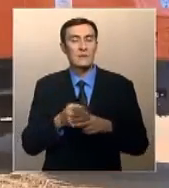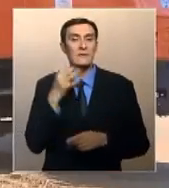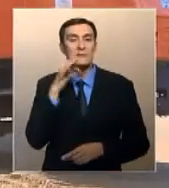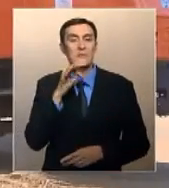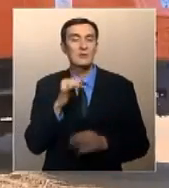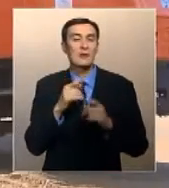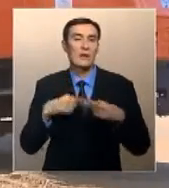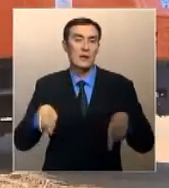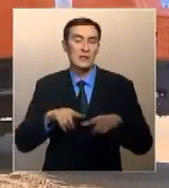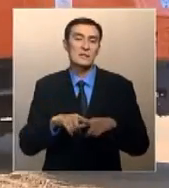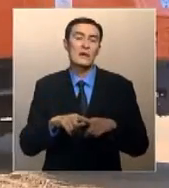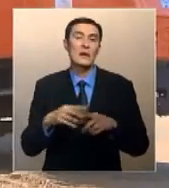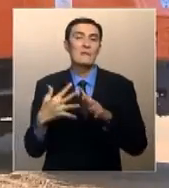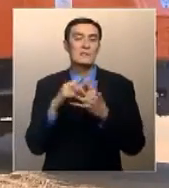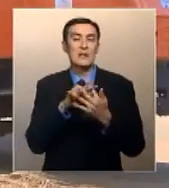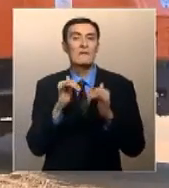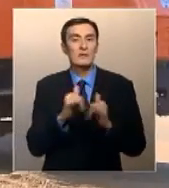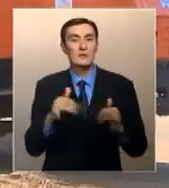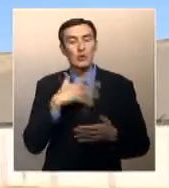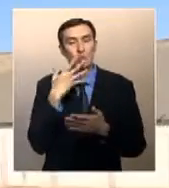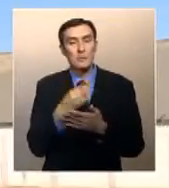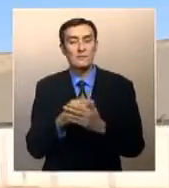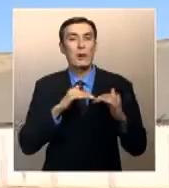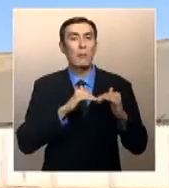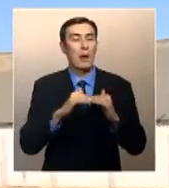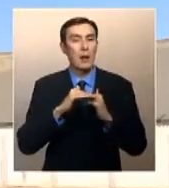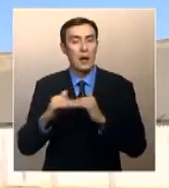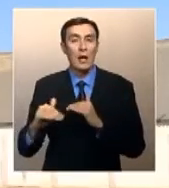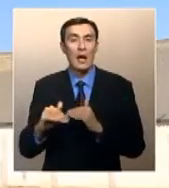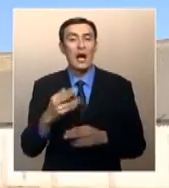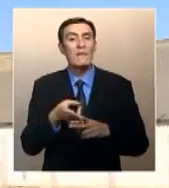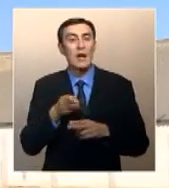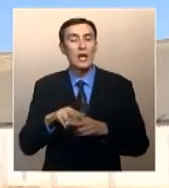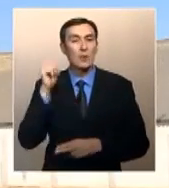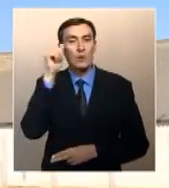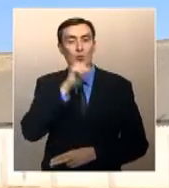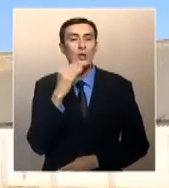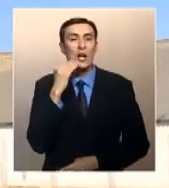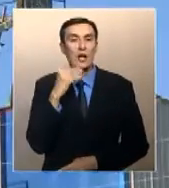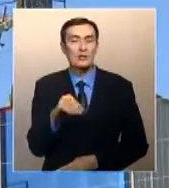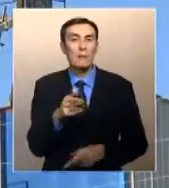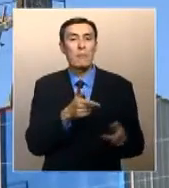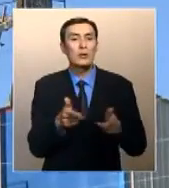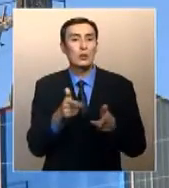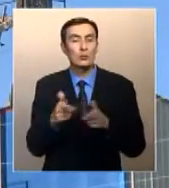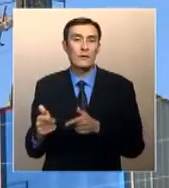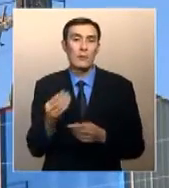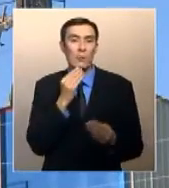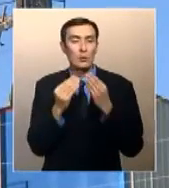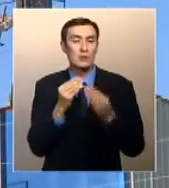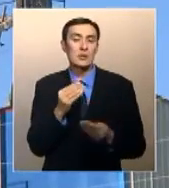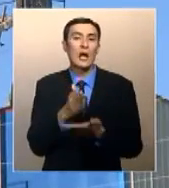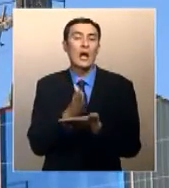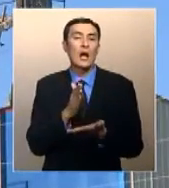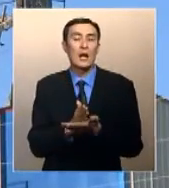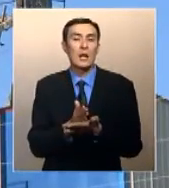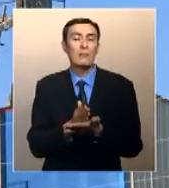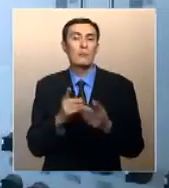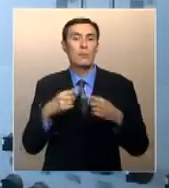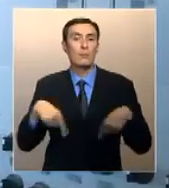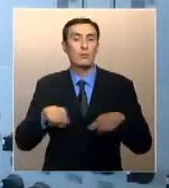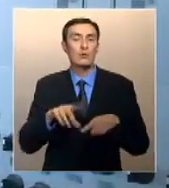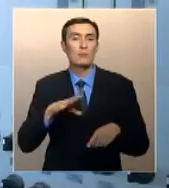хозяйстве в селе Заречное ее выращивают на собственных полях. А в этом году для качественной подготовки продукции на хлебоприемном